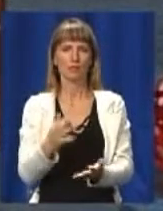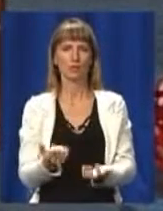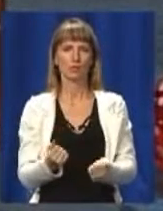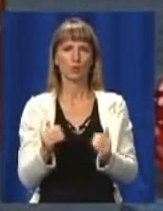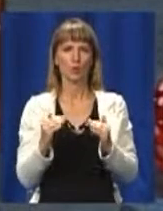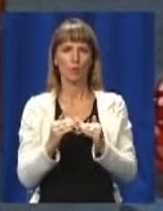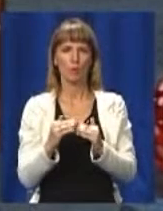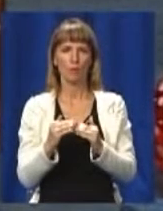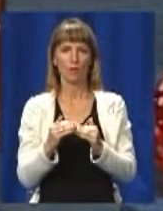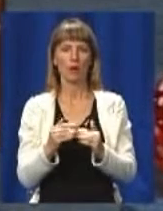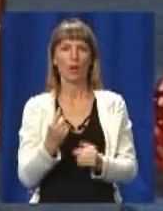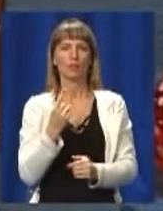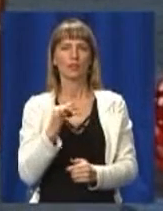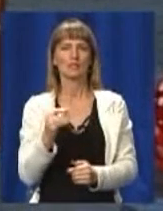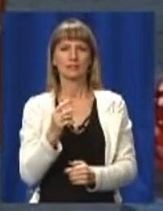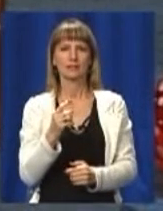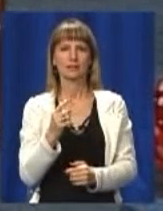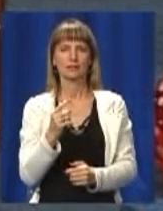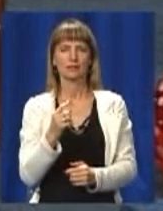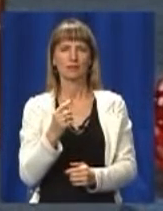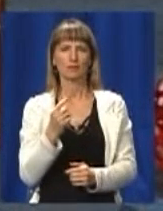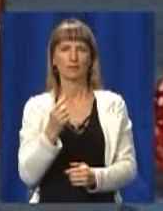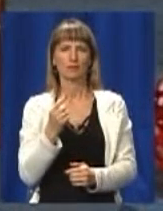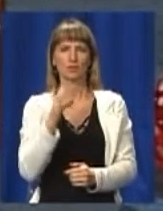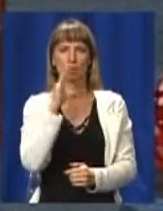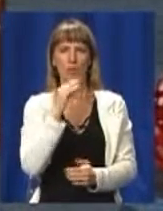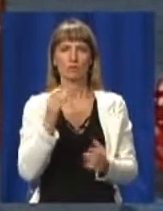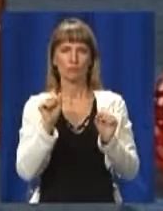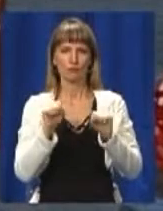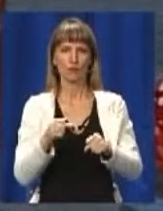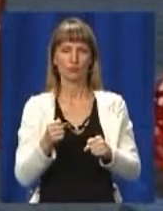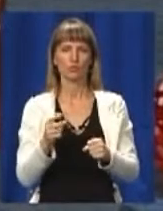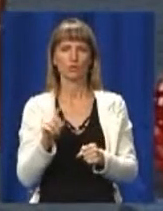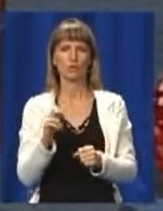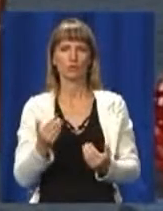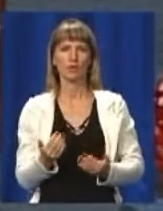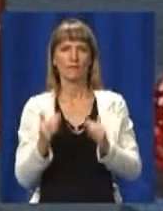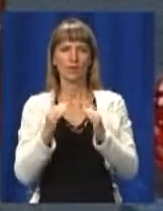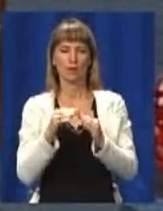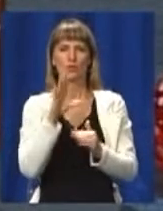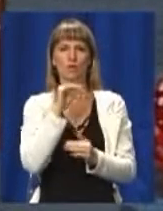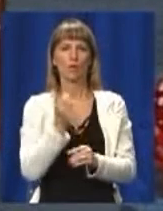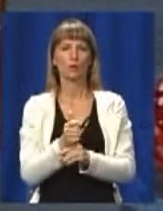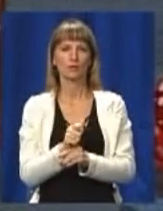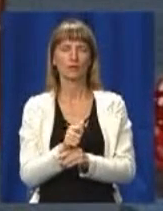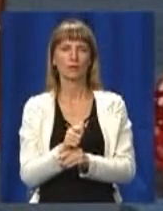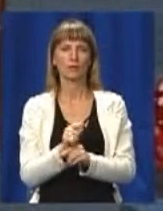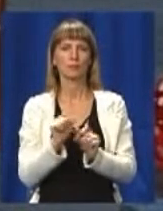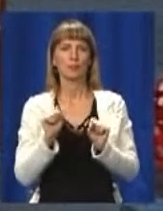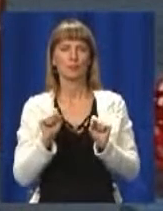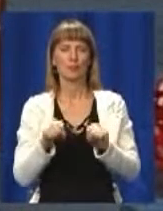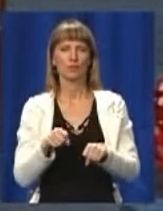в будинку. Це, до речі, от одна з небагатьох собачок, яку дійсно можна тримати в будівлі. Тому що, як ми знаємо, собаки дуже-дуже можуть від